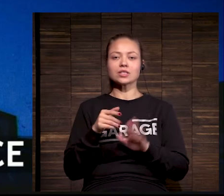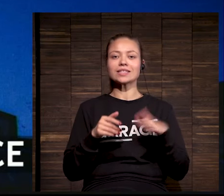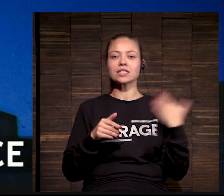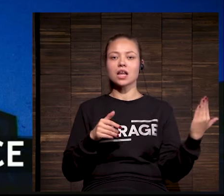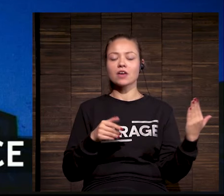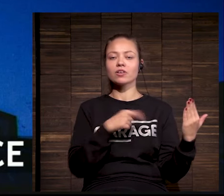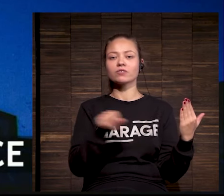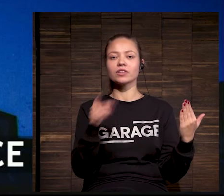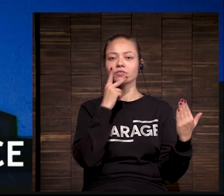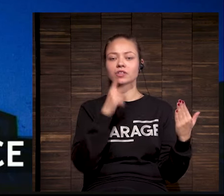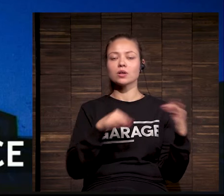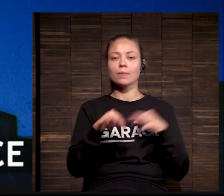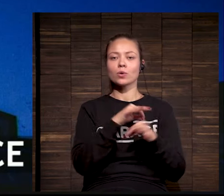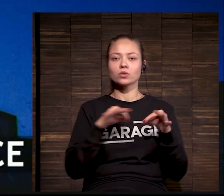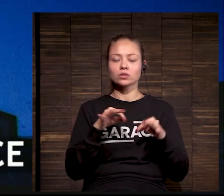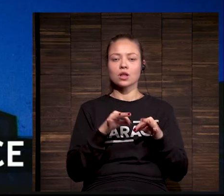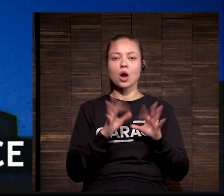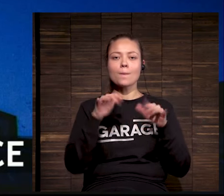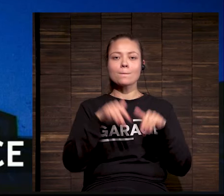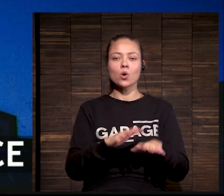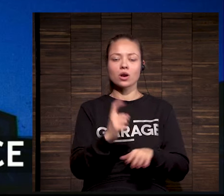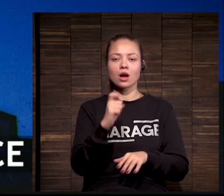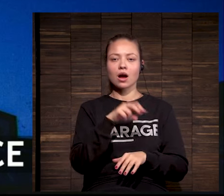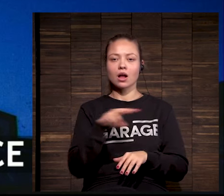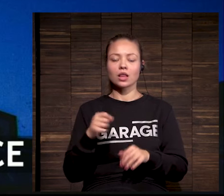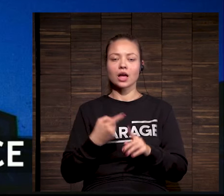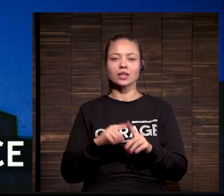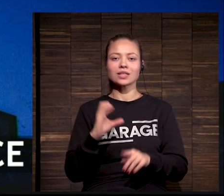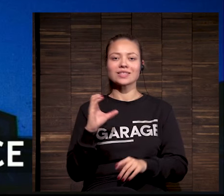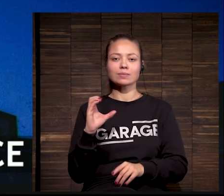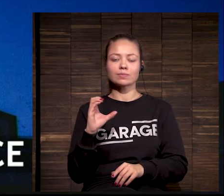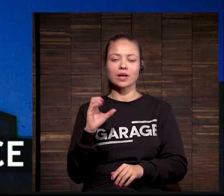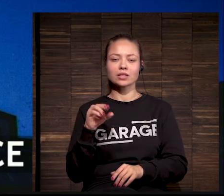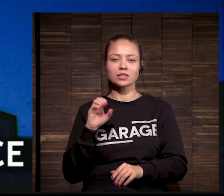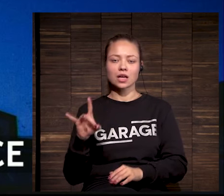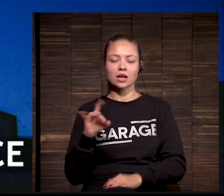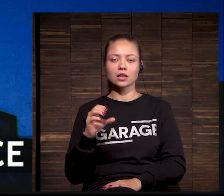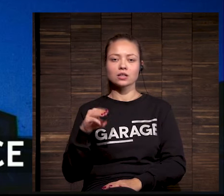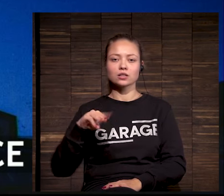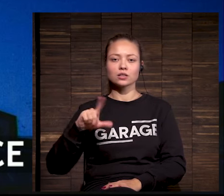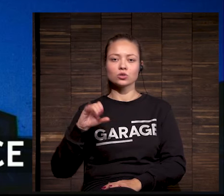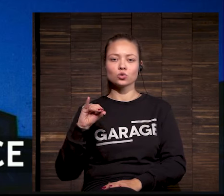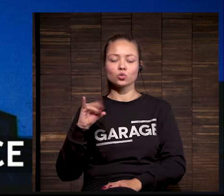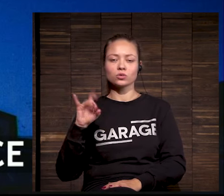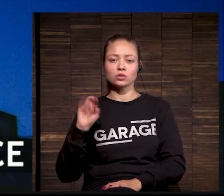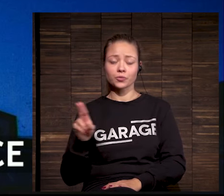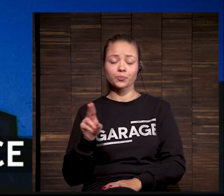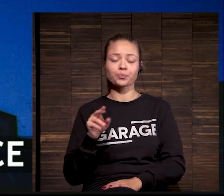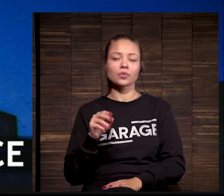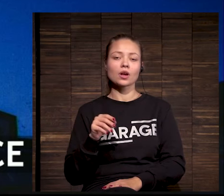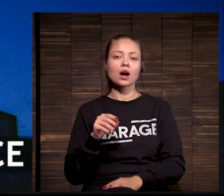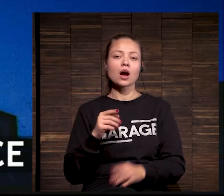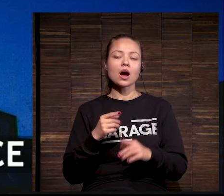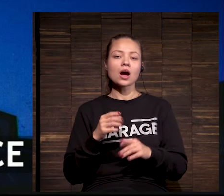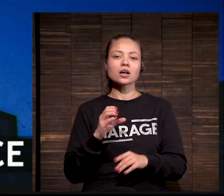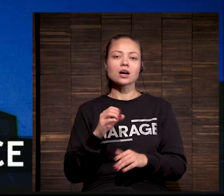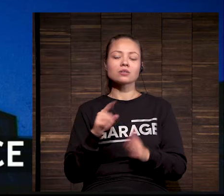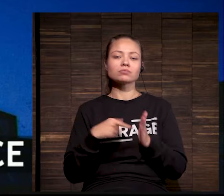проект съехал море halo спонсора tunica how всегда был бортовым